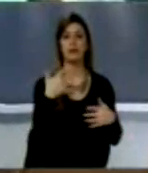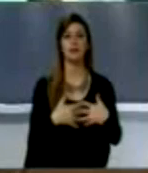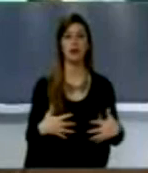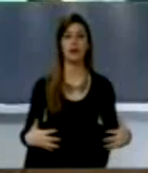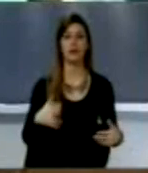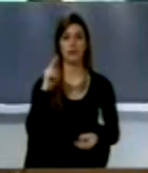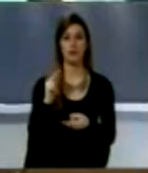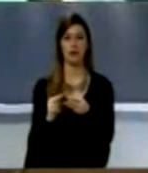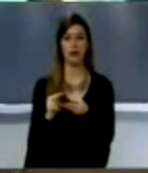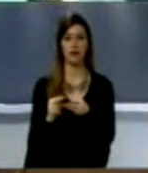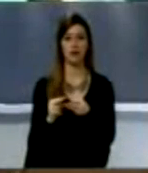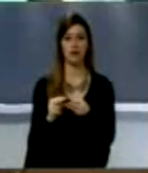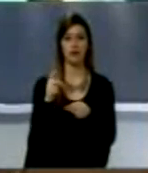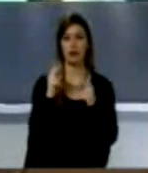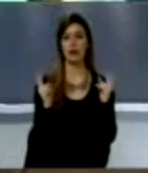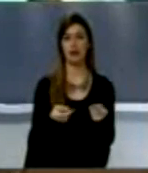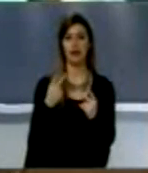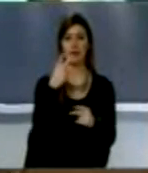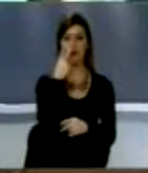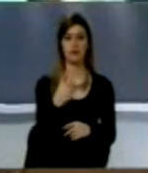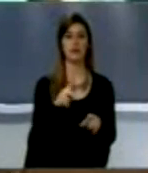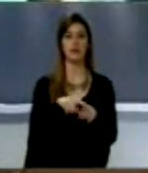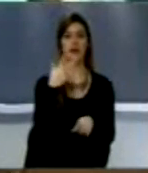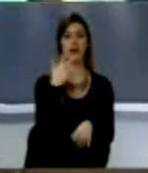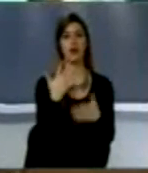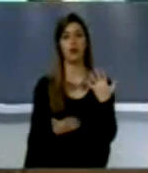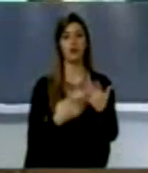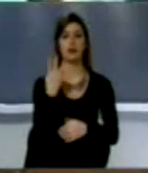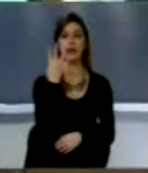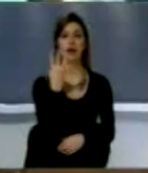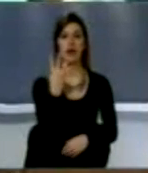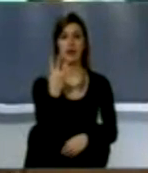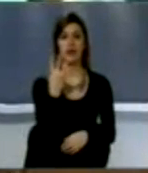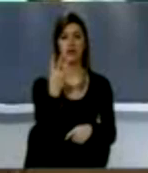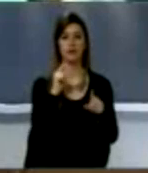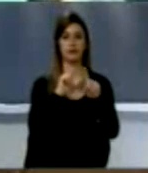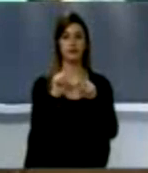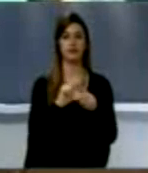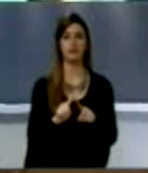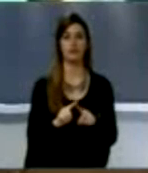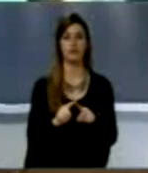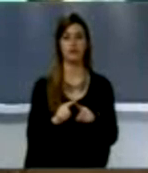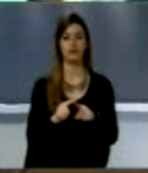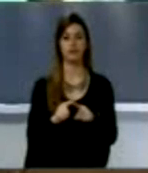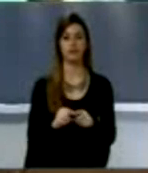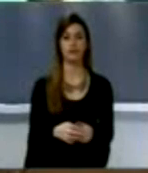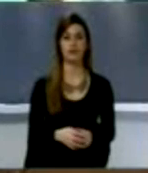Do ta kishin shumë të lehtë të janë numëronin 3 apo 4 argumente se pse kjo rritje parashikuar thjesht nuk mundet të